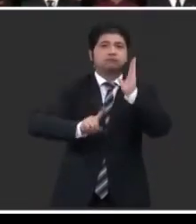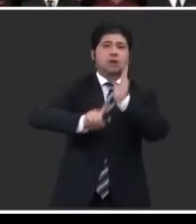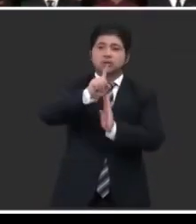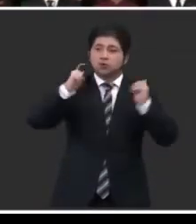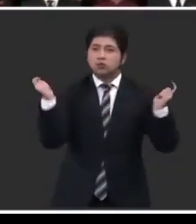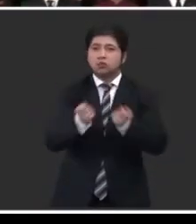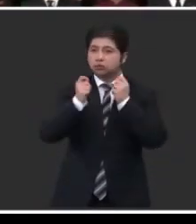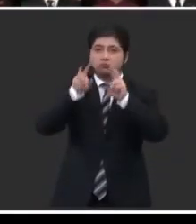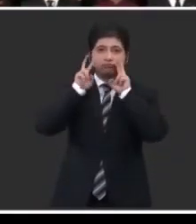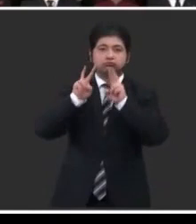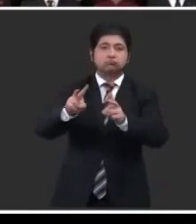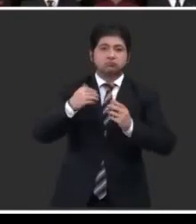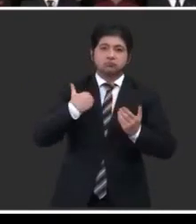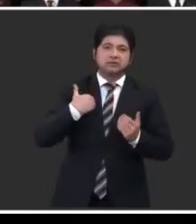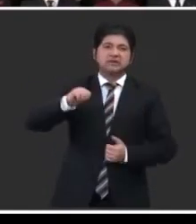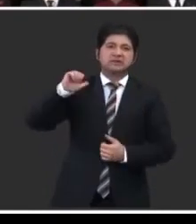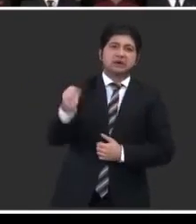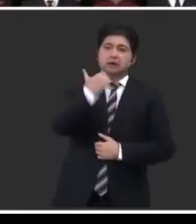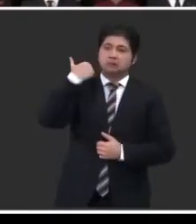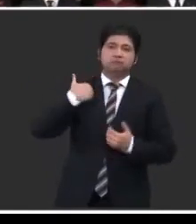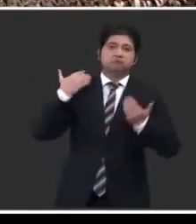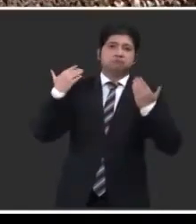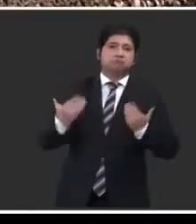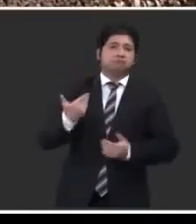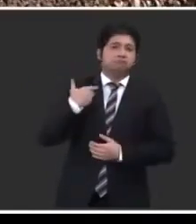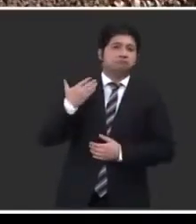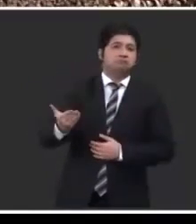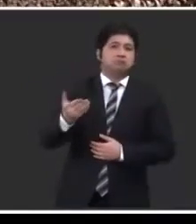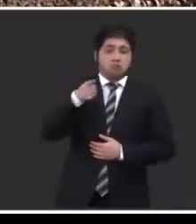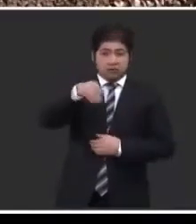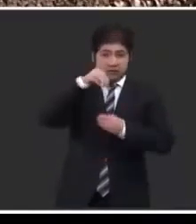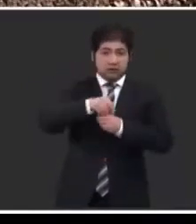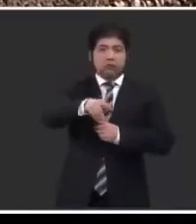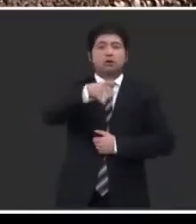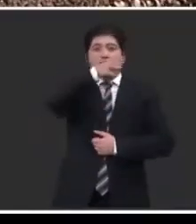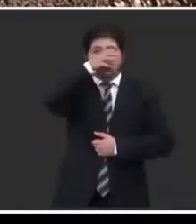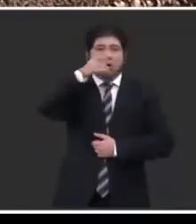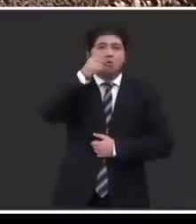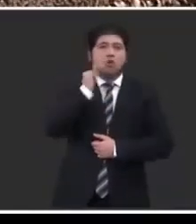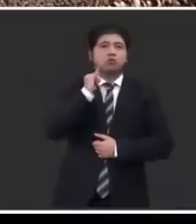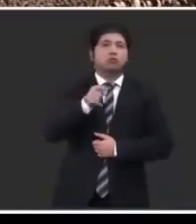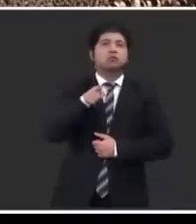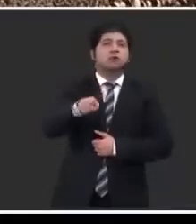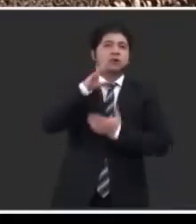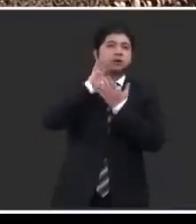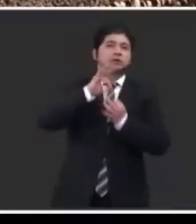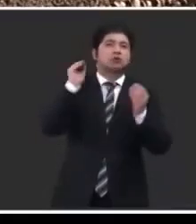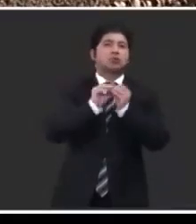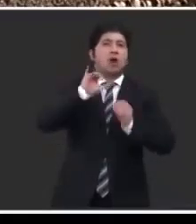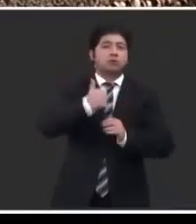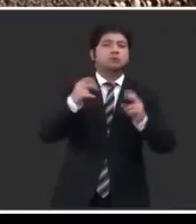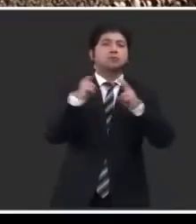çalışmalarıyla göz dolduruyor bu vesileyle uyuşturucu gibi bir insanlık suçuyla